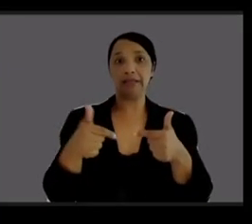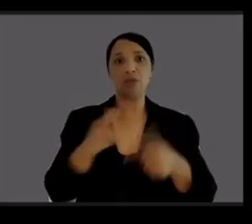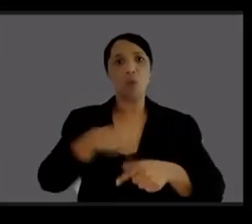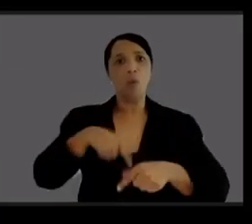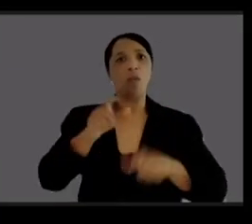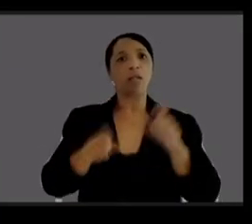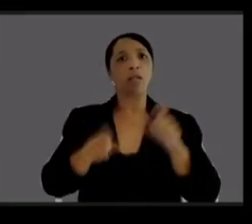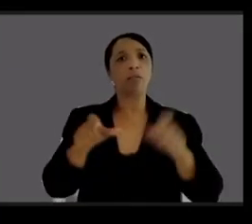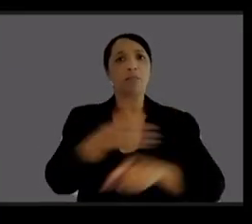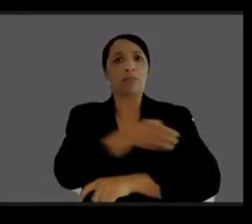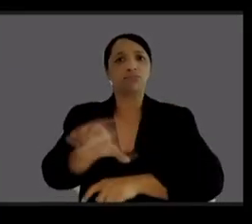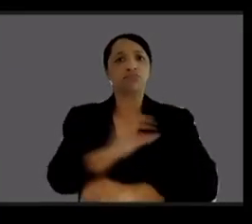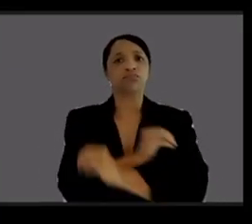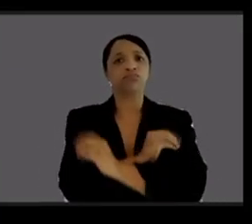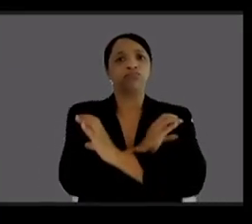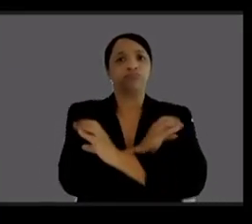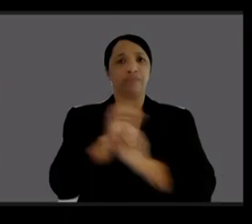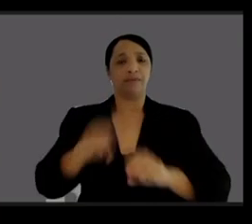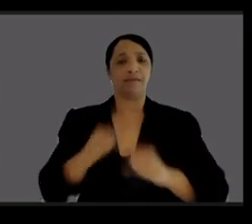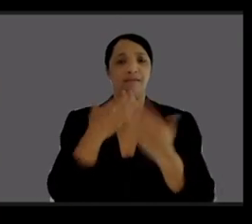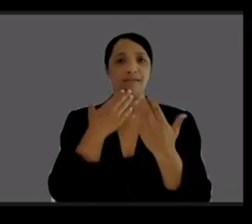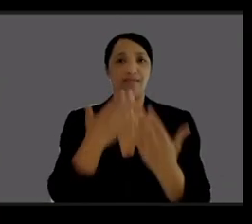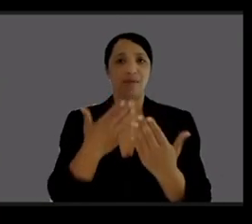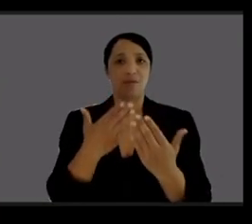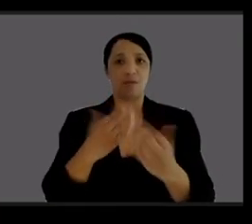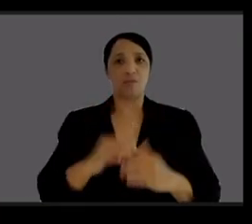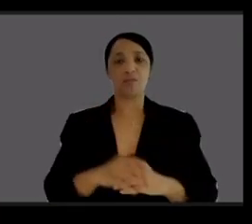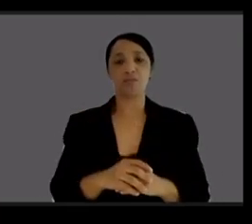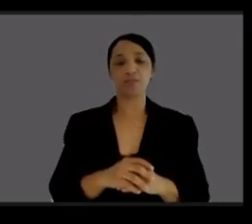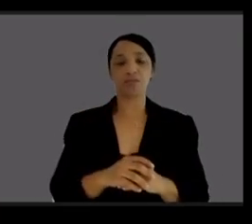网为所有人赋权。谢谢。